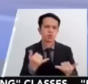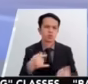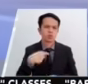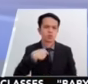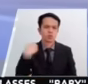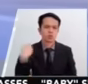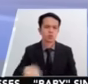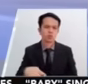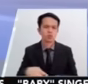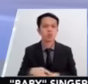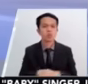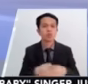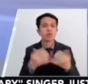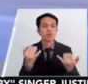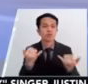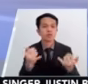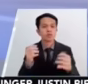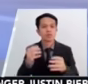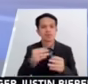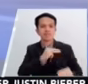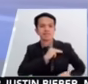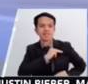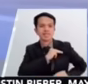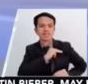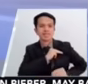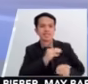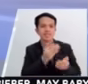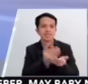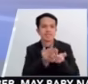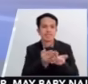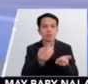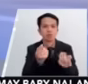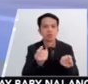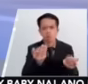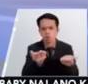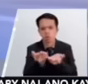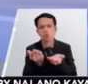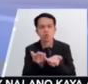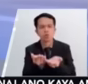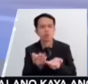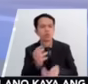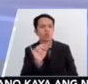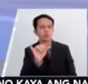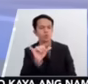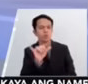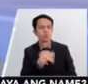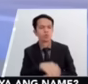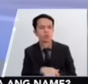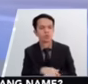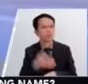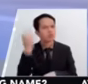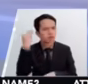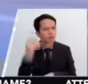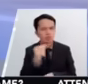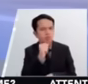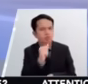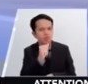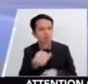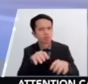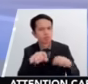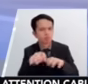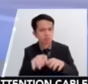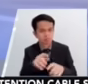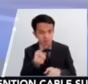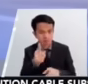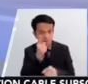yung kanilang militia ship dumidikit na, tapos bumabangga dyan sa mga Coast Guard ship at BFAR ships natin na dati hindi nila ginagawa. Hindi ba, Ian, ang